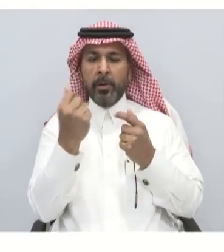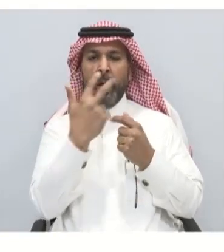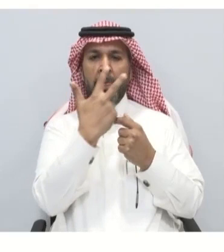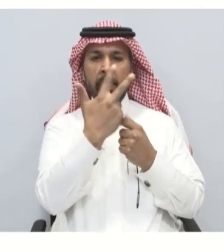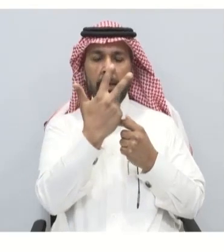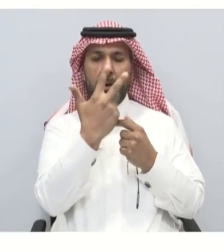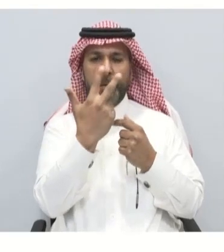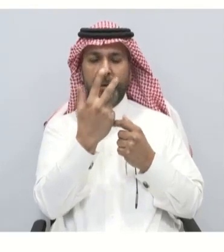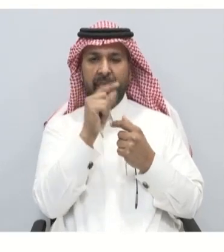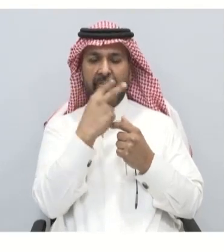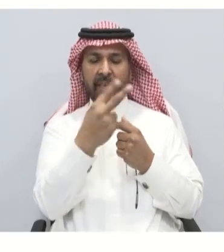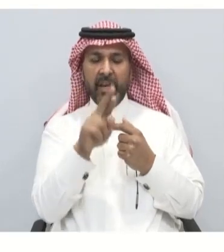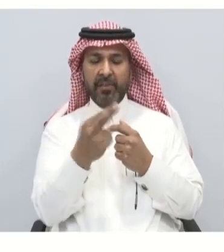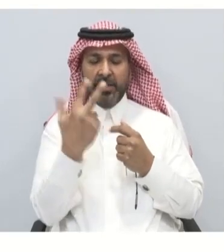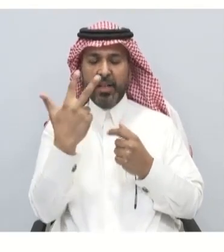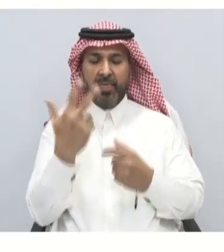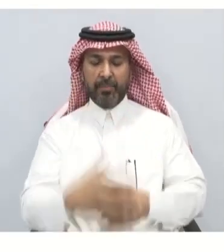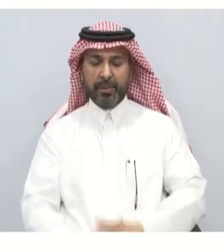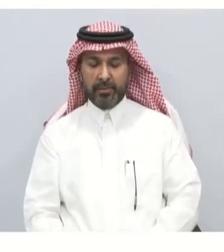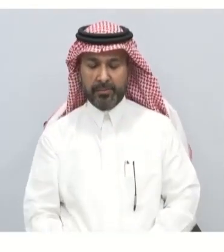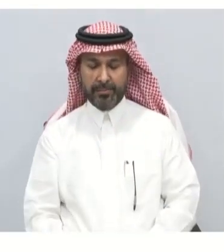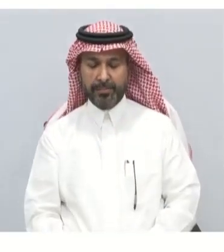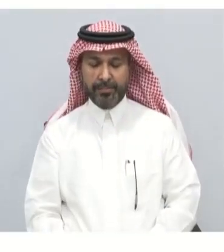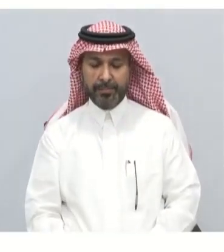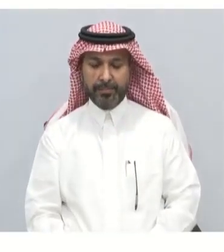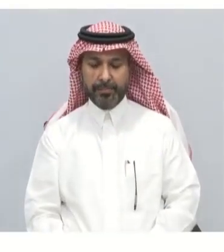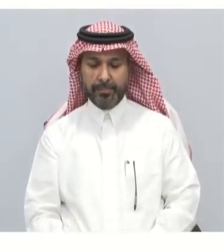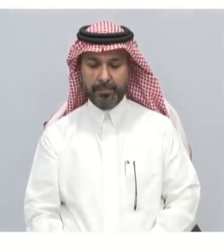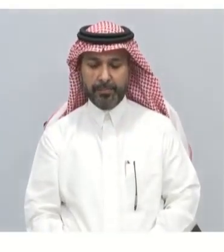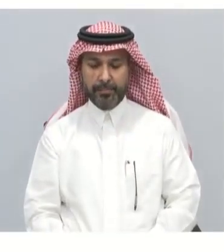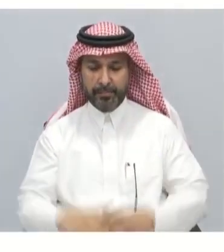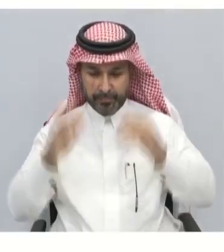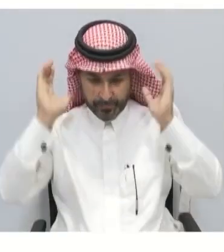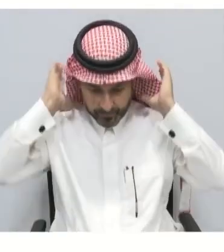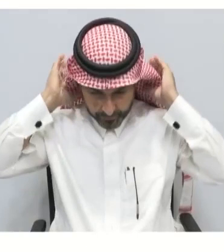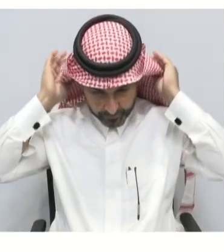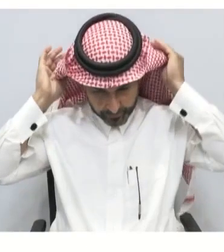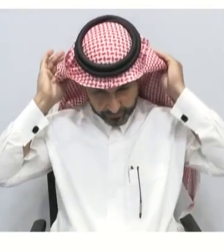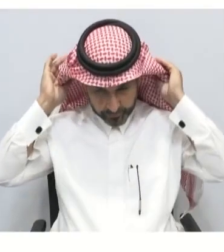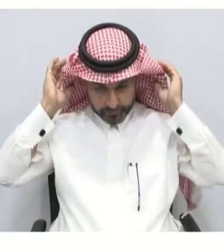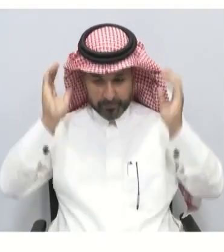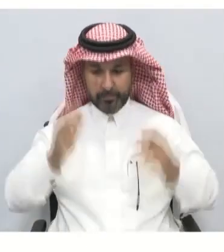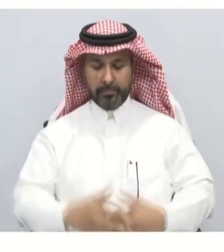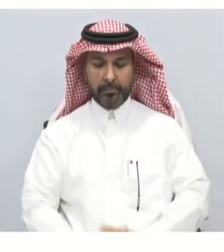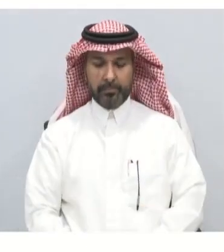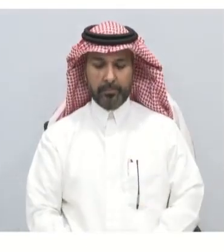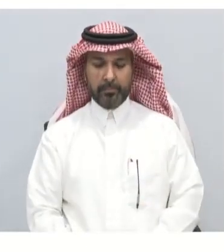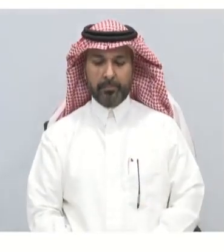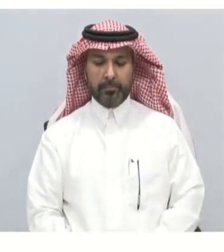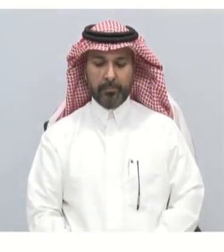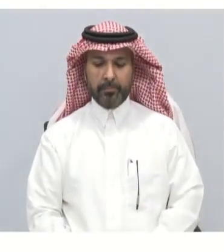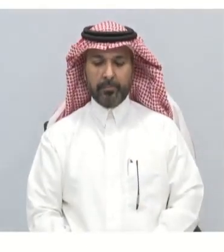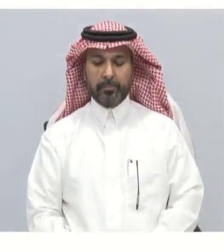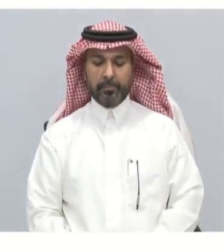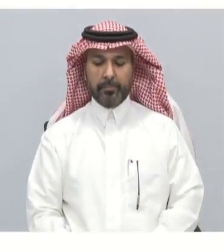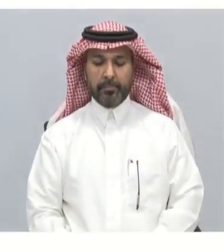اوراق مست قله ورق عشره من الدفتر راح يدفع في هذه ريالين وفي الثانيه ريالين وث من او 8